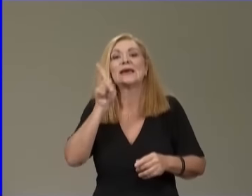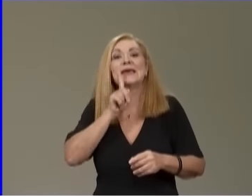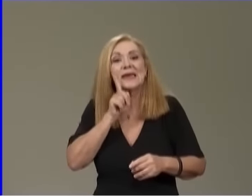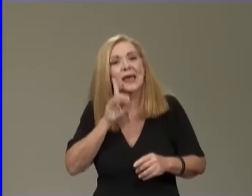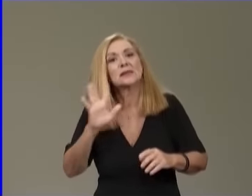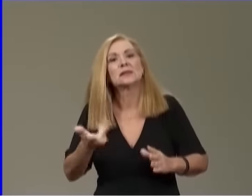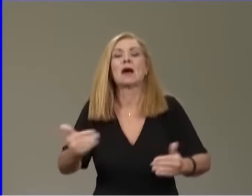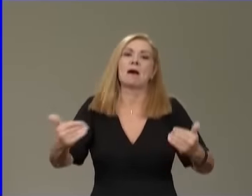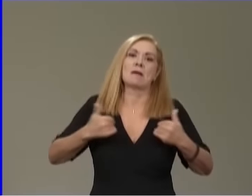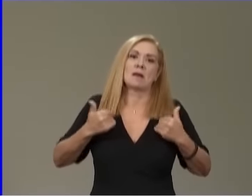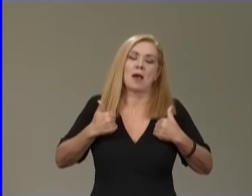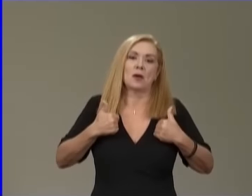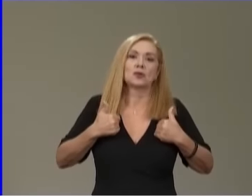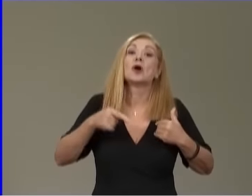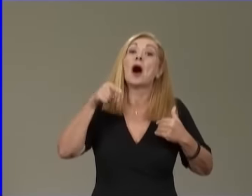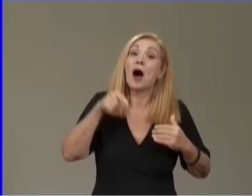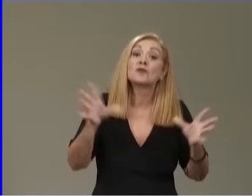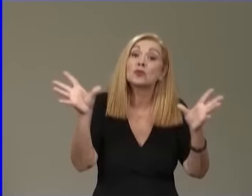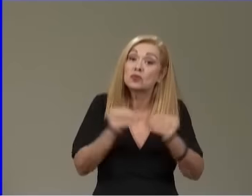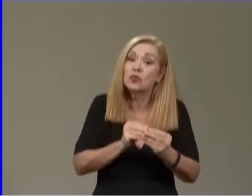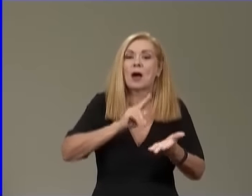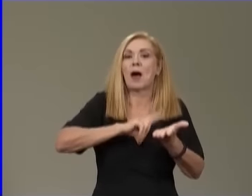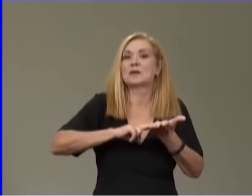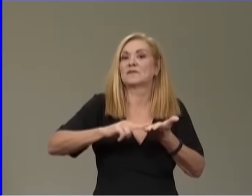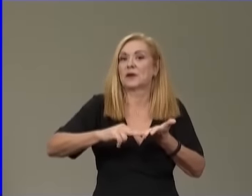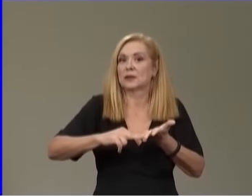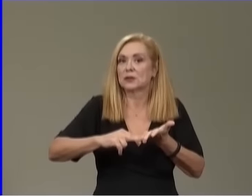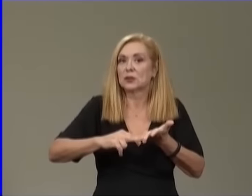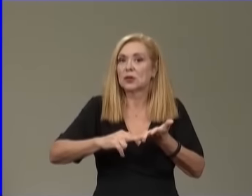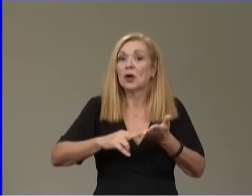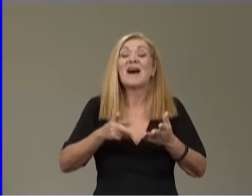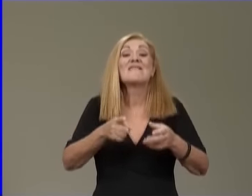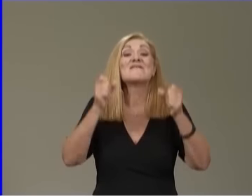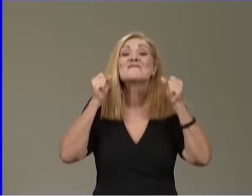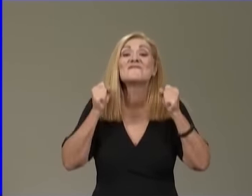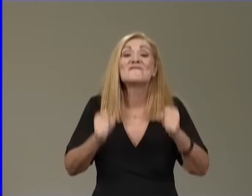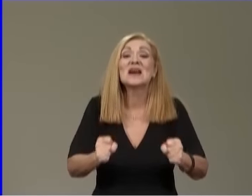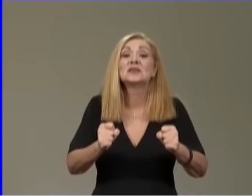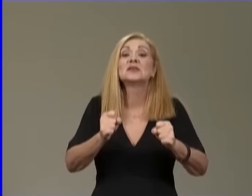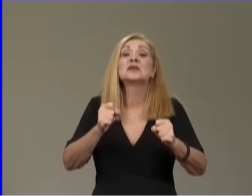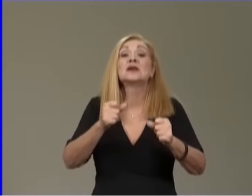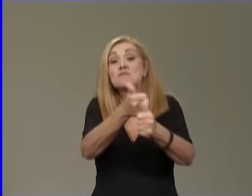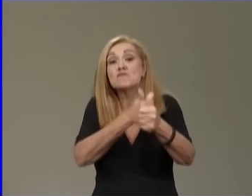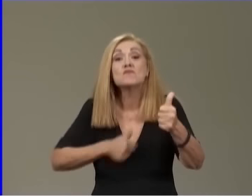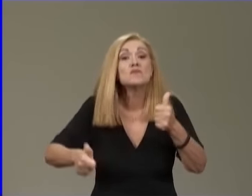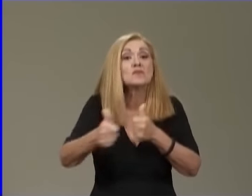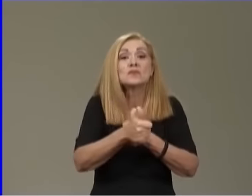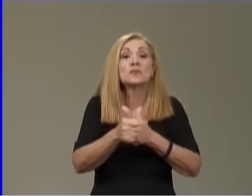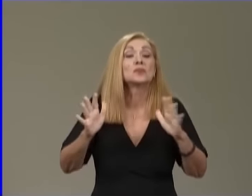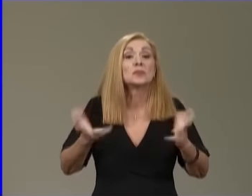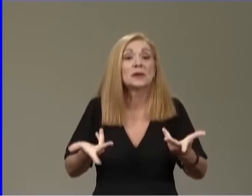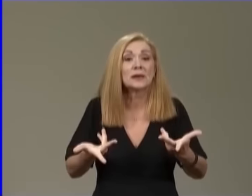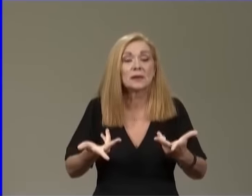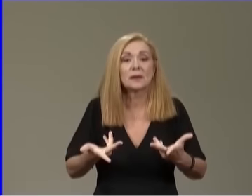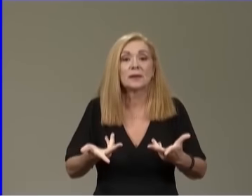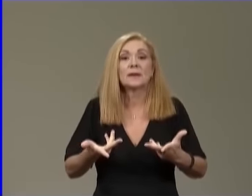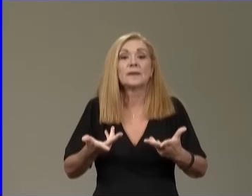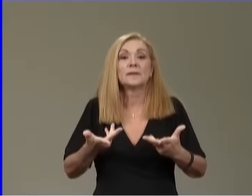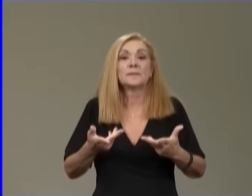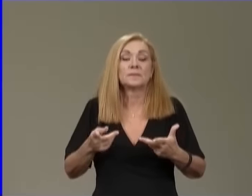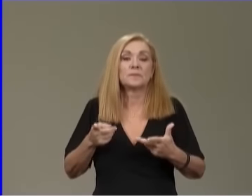νέους. Είναι κάτι το οποίο άλλωστε ενδιαφέρει και το ασφαλιστικό μας σύστημα, με βασικό δρόμο, βασική προτεραιότητα, τη στενότερη